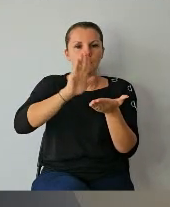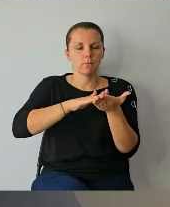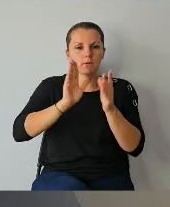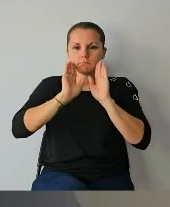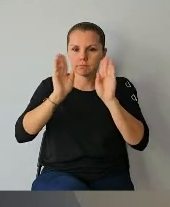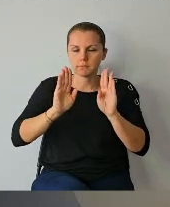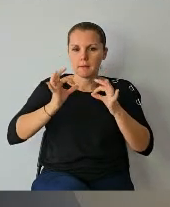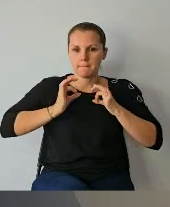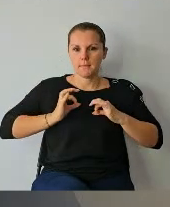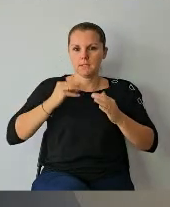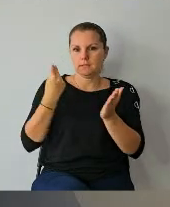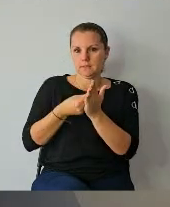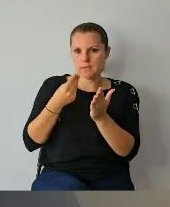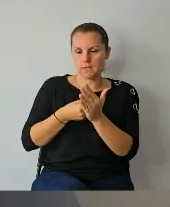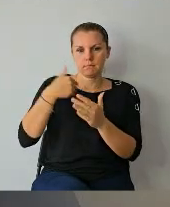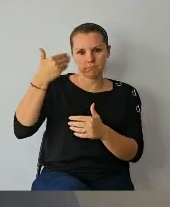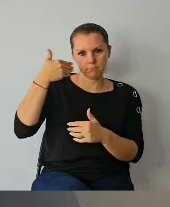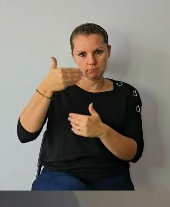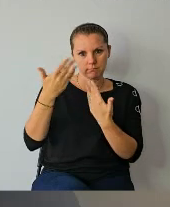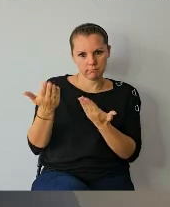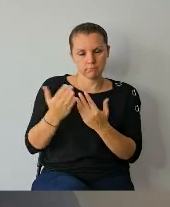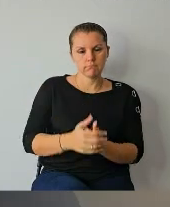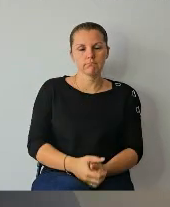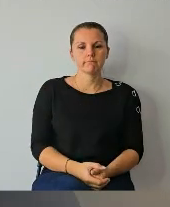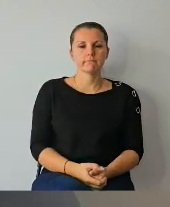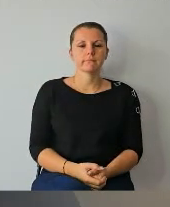Również proszę panią skarbnik o zreferowanie uchwały.